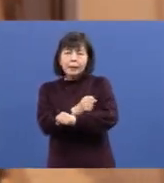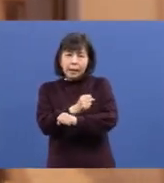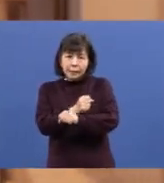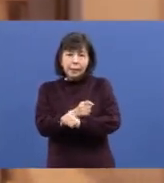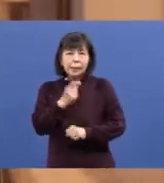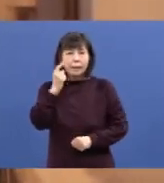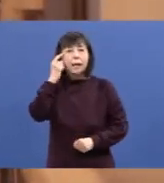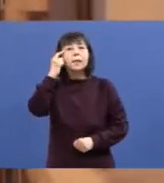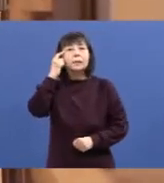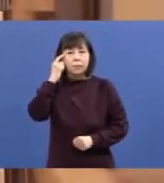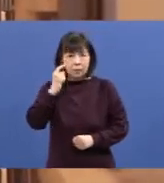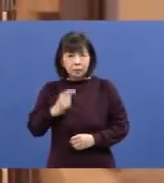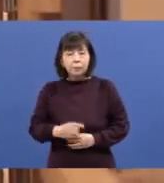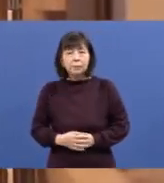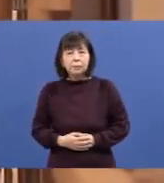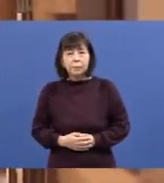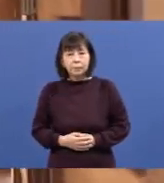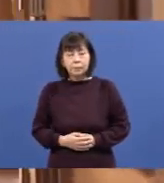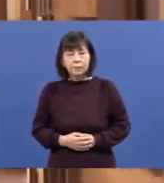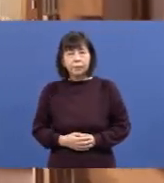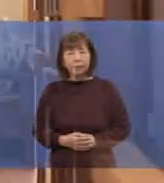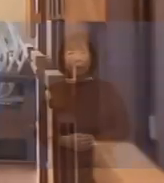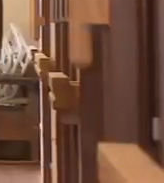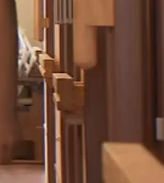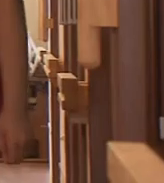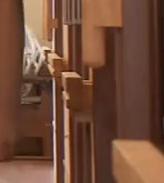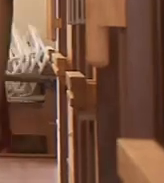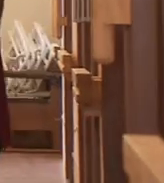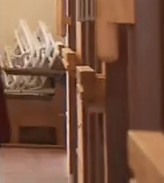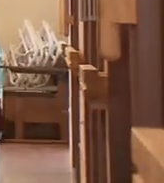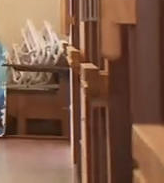大変だなって思ったりします。